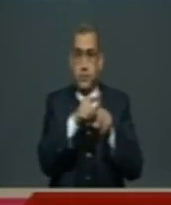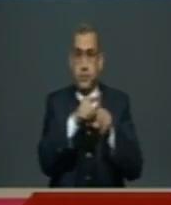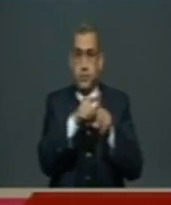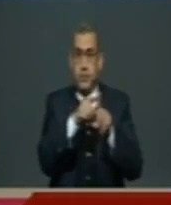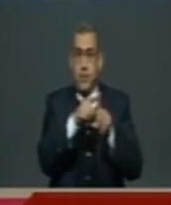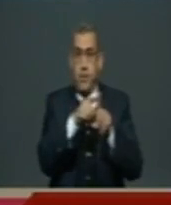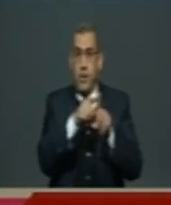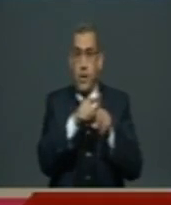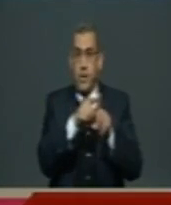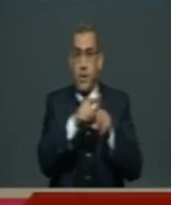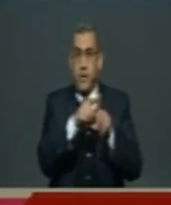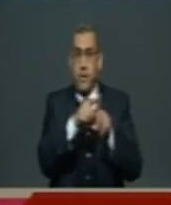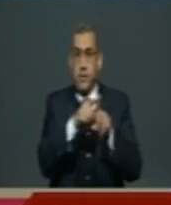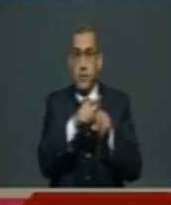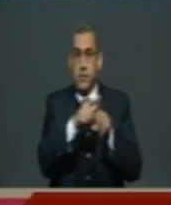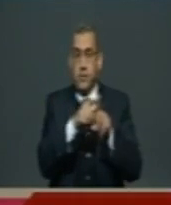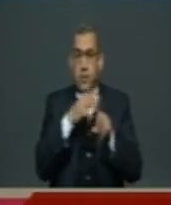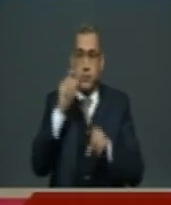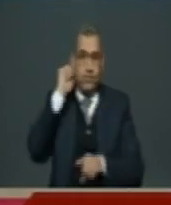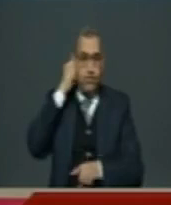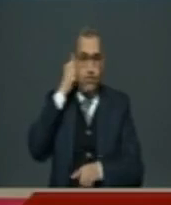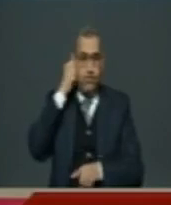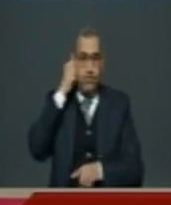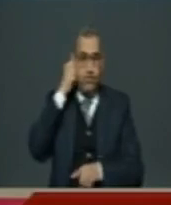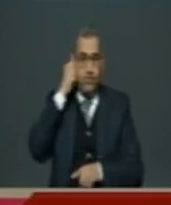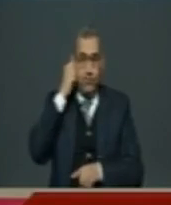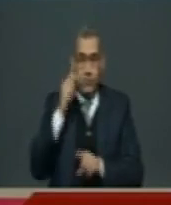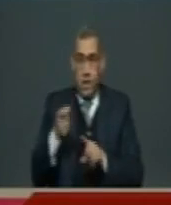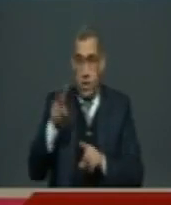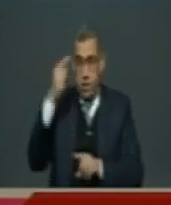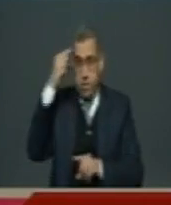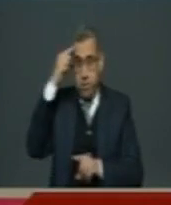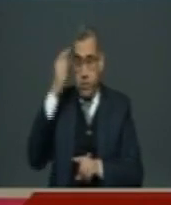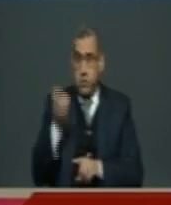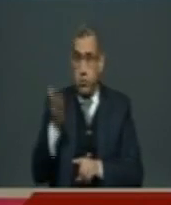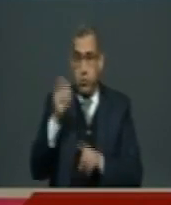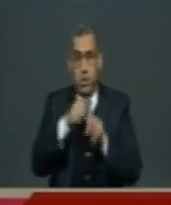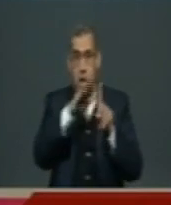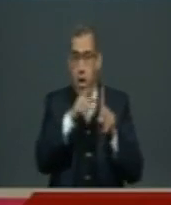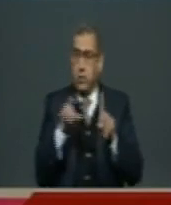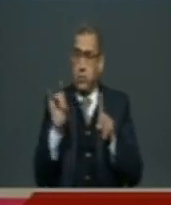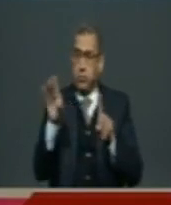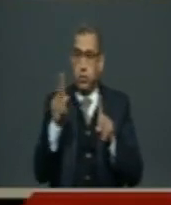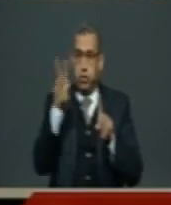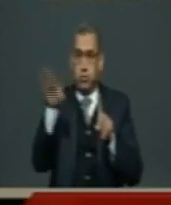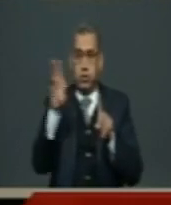ونبقى اديناهم الدرس انك انت ما دام بتغلي في اسعارك اكتر من غيرك بلاش منها